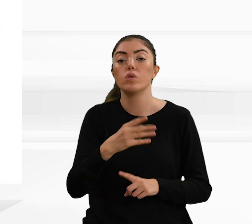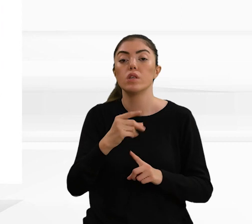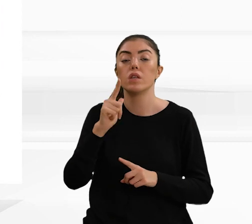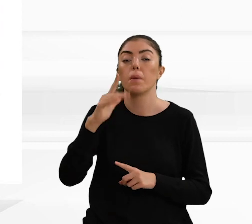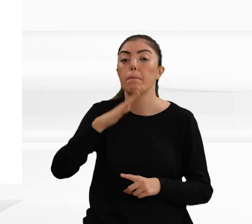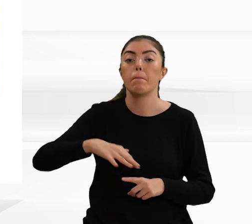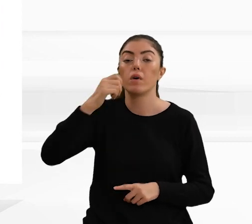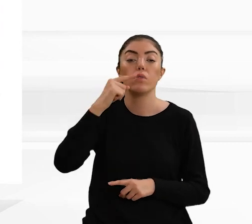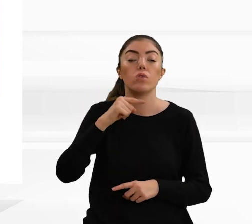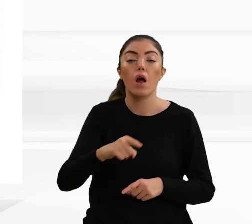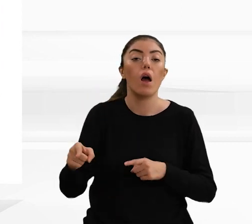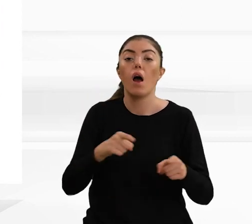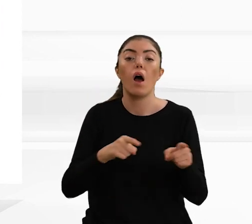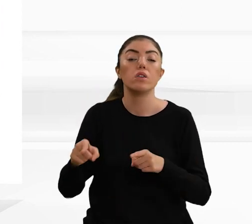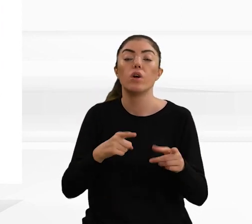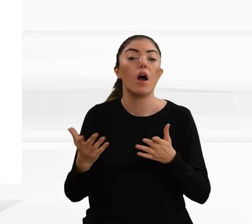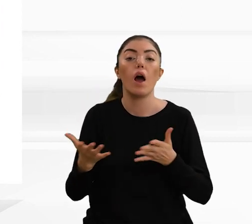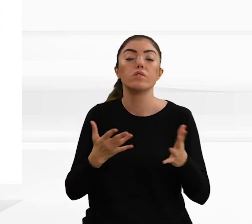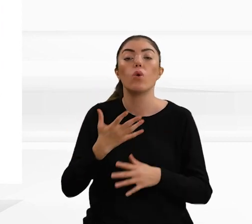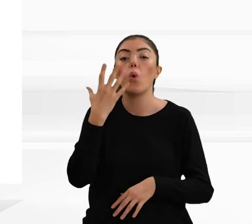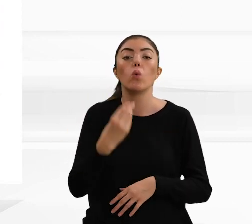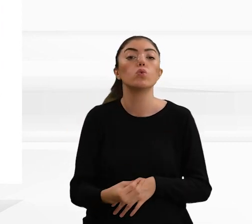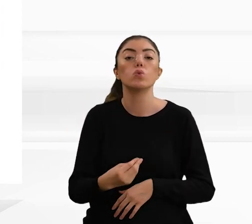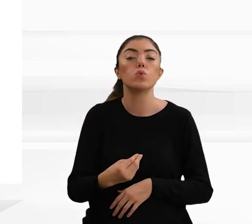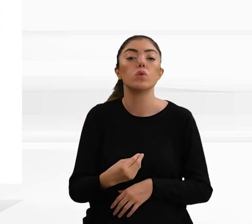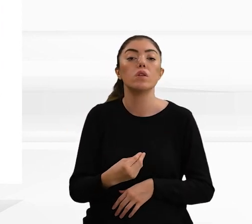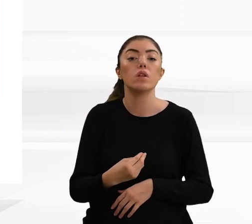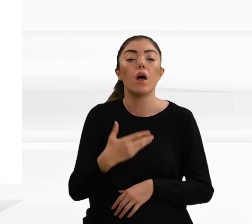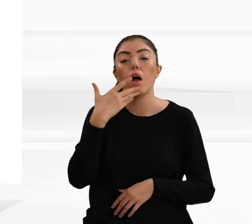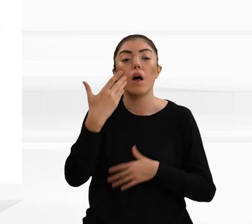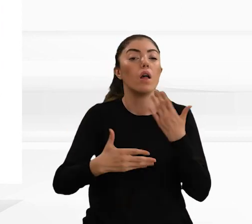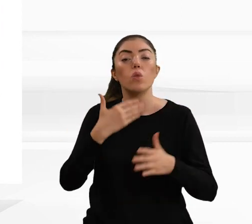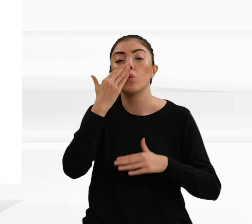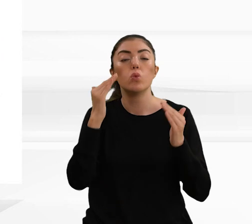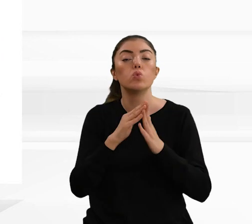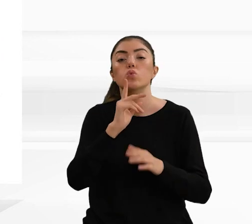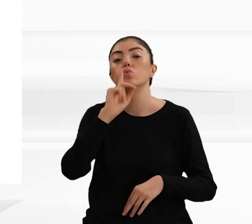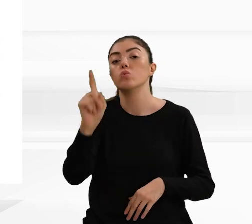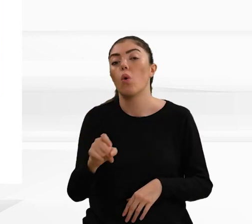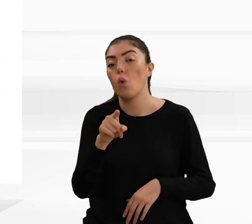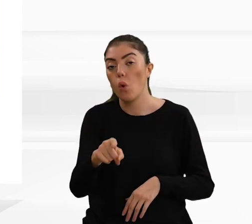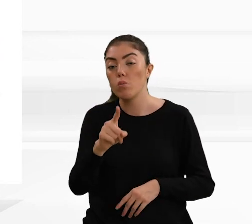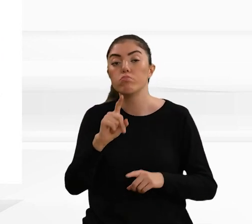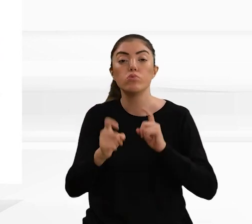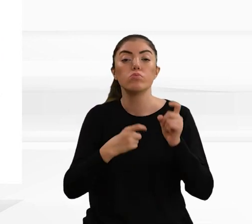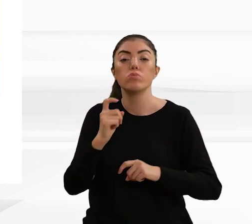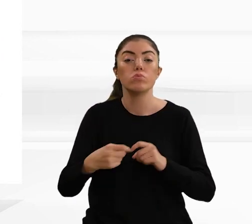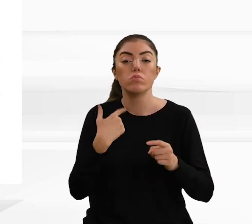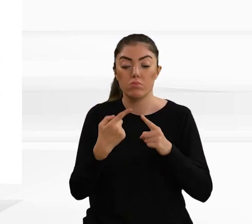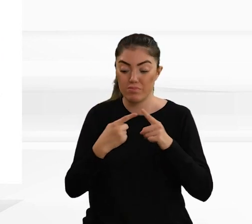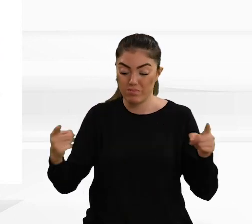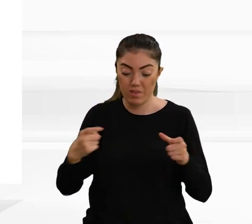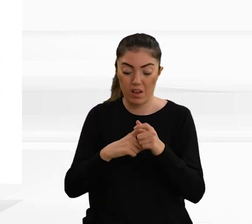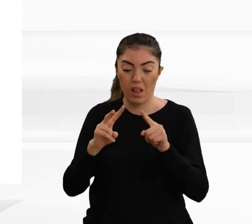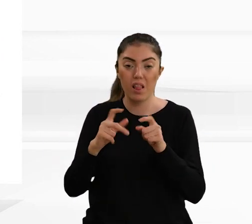il merkezinin Aşağıdakilerden hangisi olduğu söylenebilir bulunduğu enlem